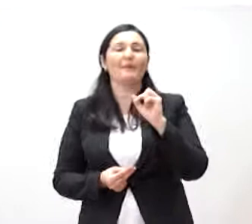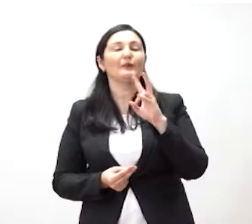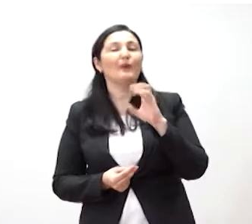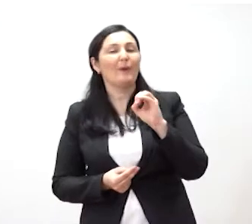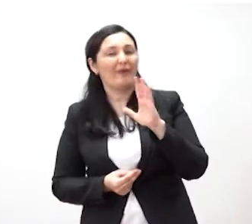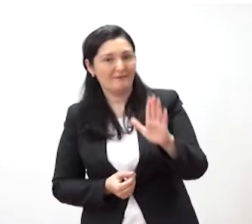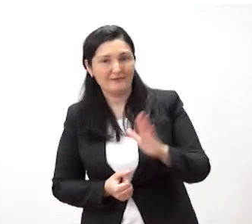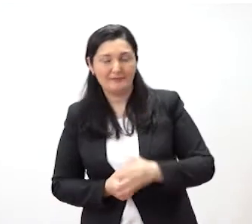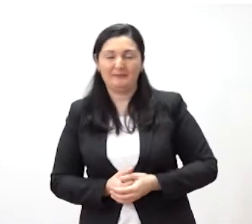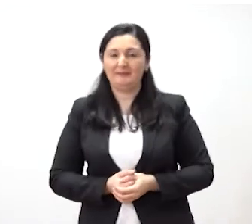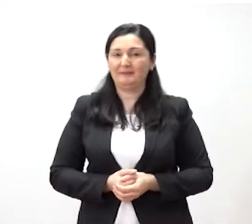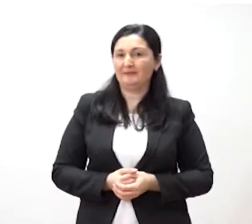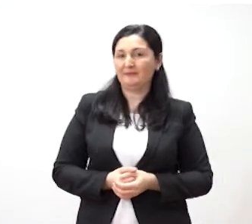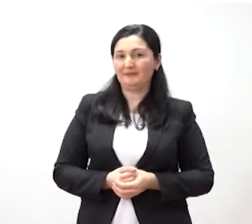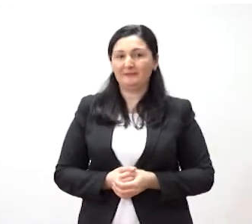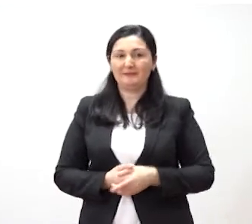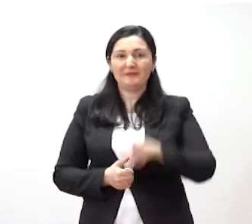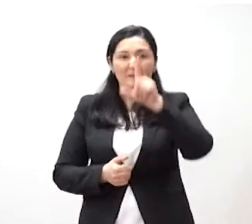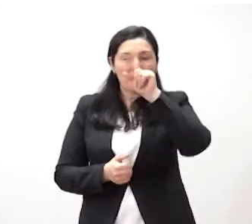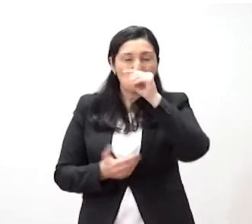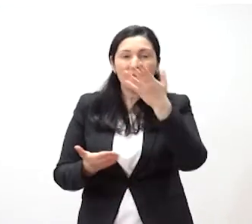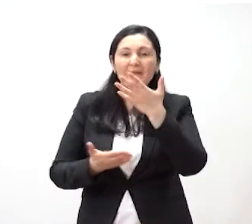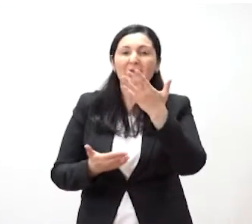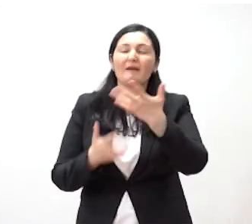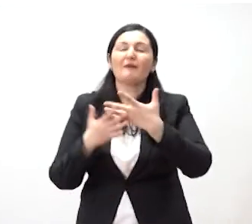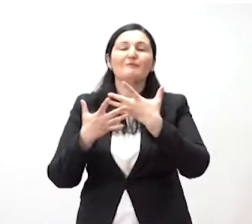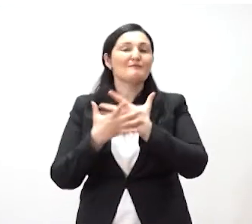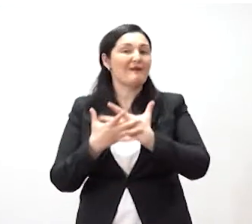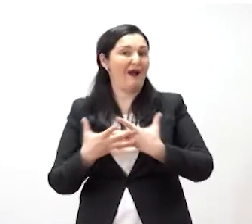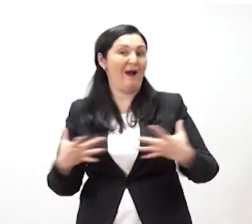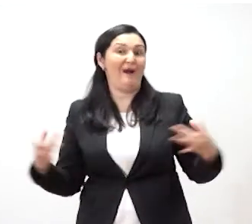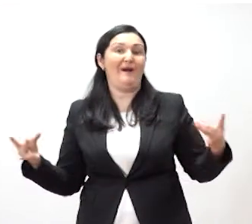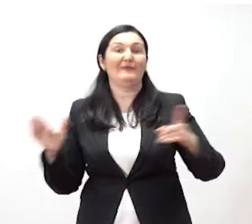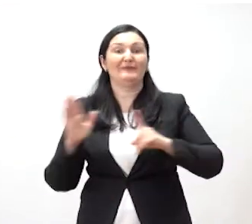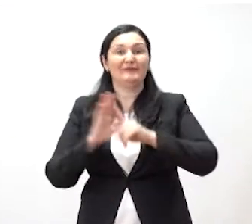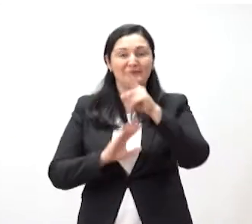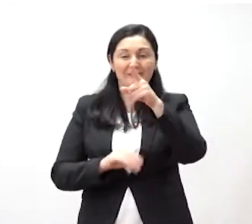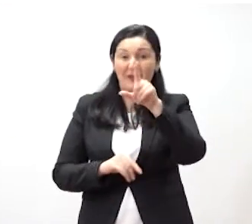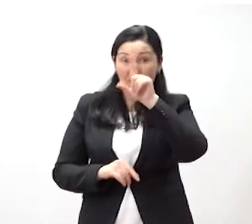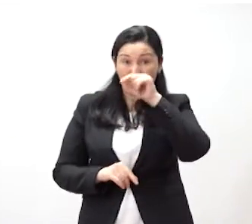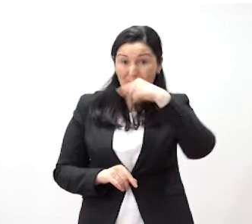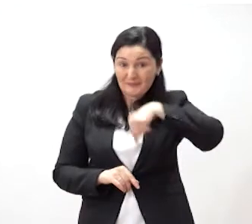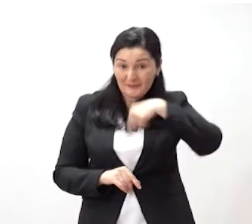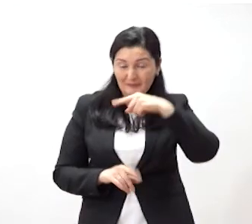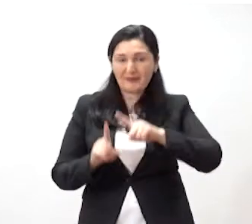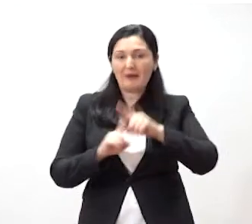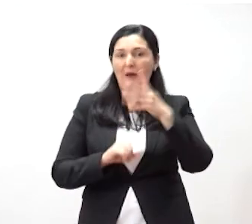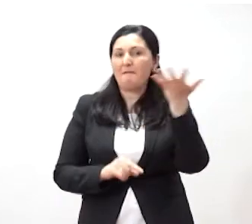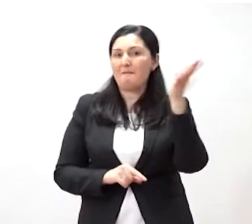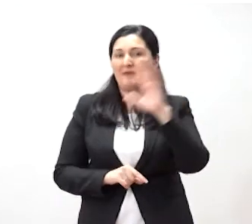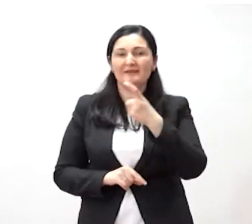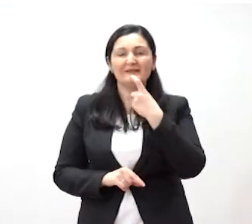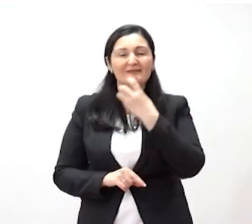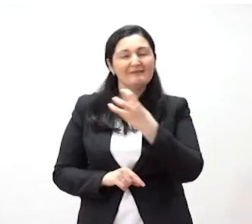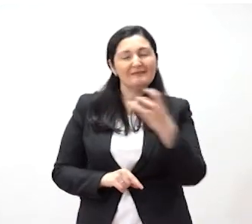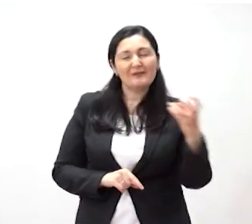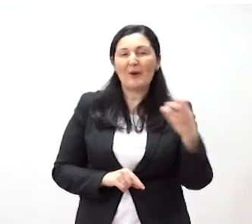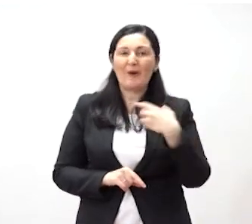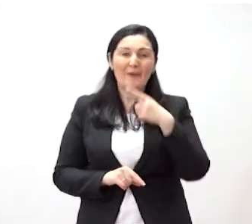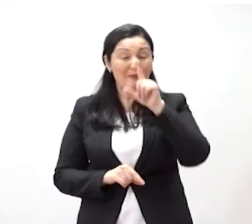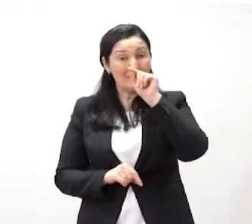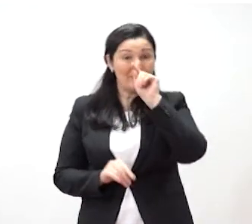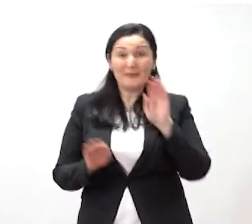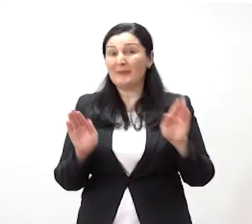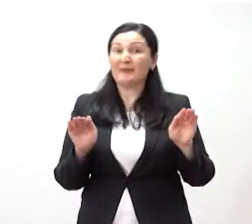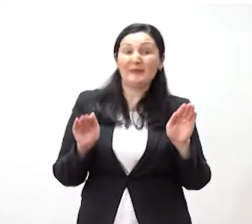Абдуллоев. Фасли баҳор омад. Мурғи марҷон 5 дона тухм гузошт. Мехост ки чуҷа барорад.